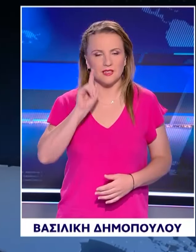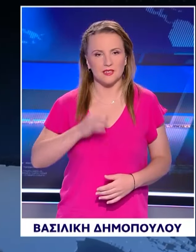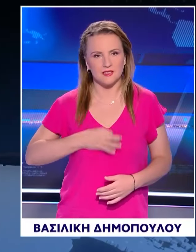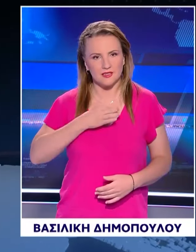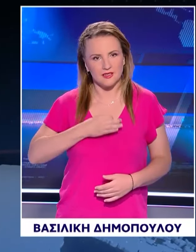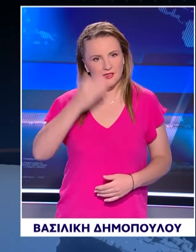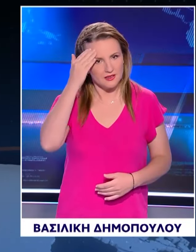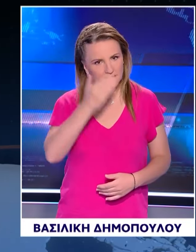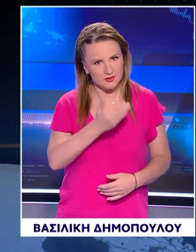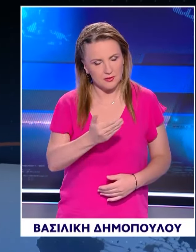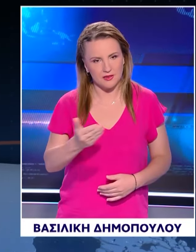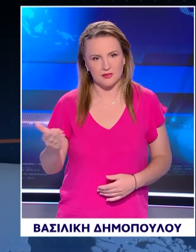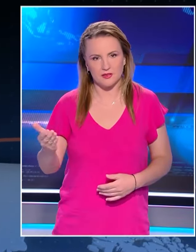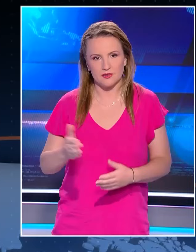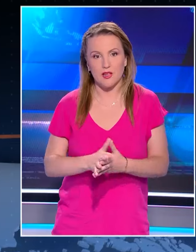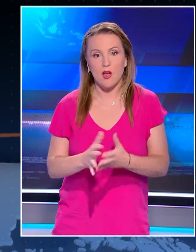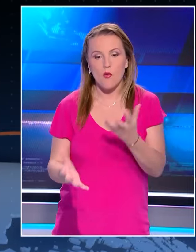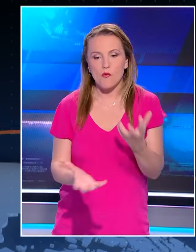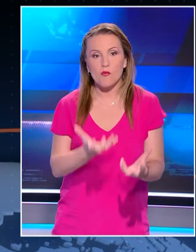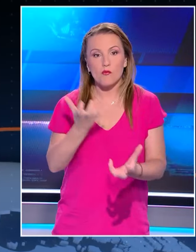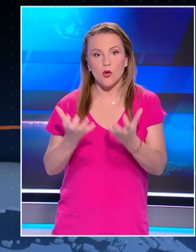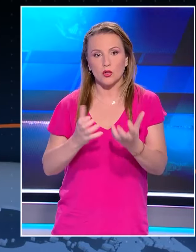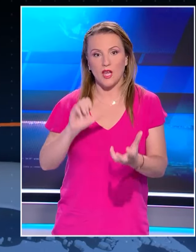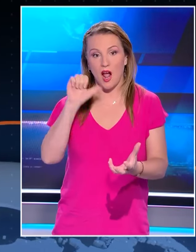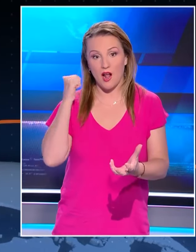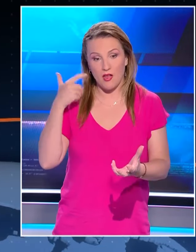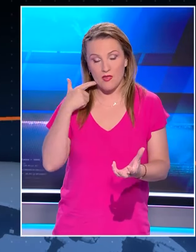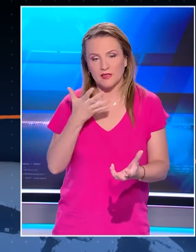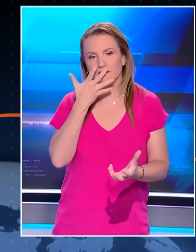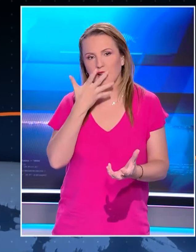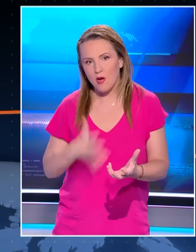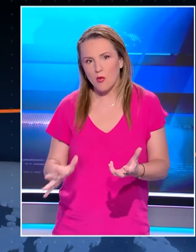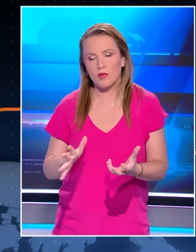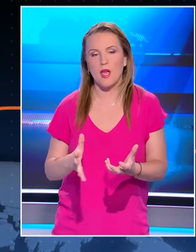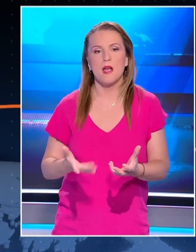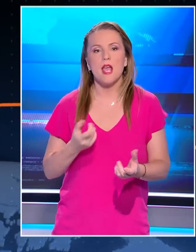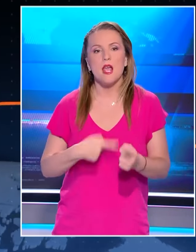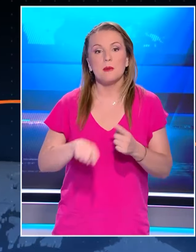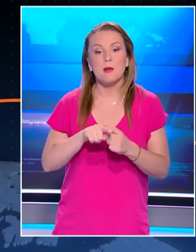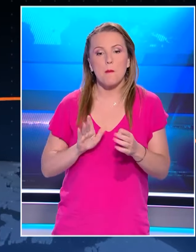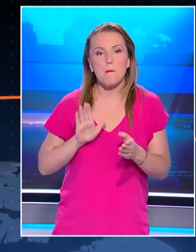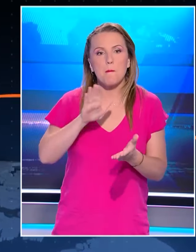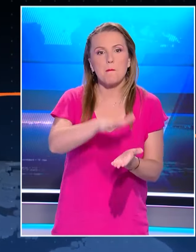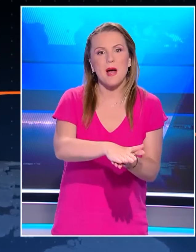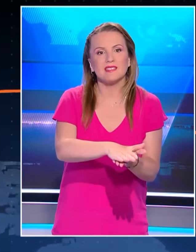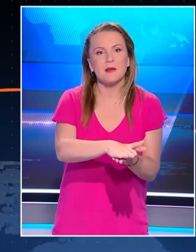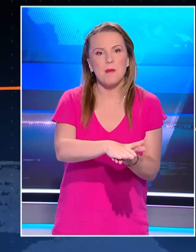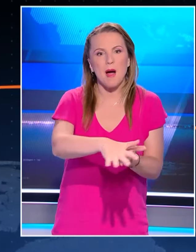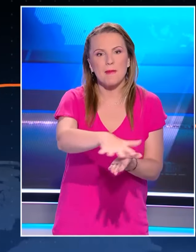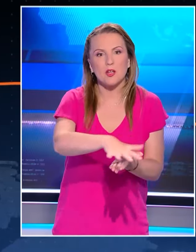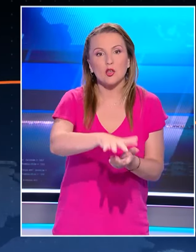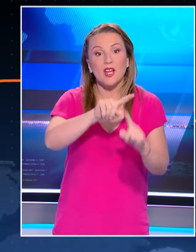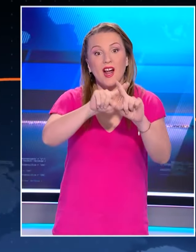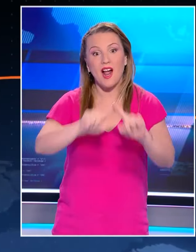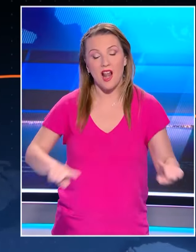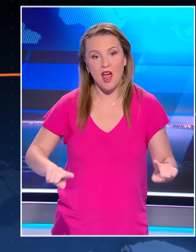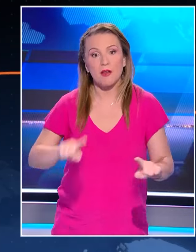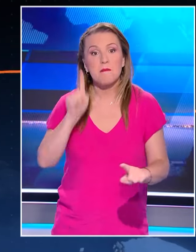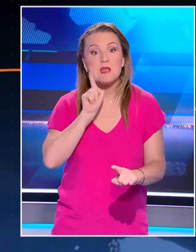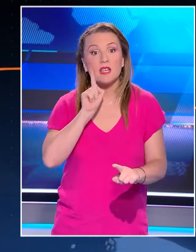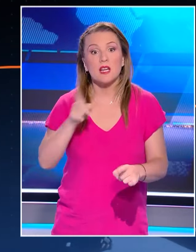Κυρίες και κύριοι, καλησπέρα σας. Το μέγεθος της καταστροφής αλλά και την τραγωδία στο πάτημα Χαλανδρίου που βρέθηκε απανθρακωμένη μια γυναίκα